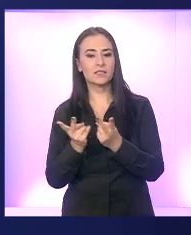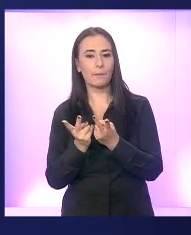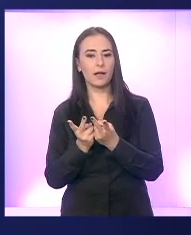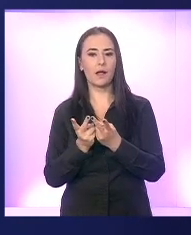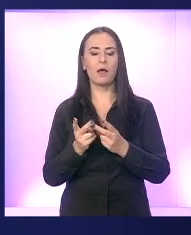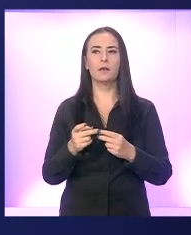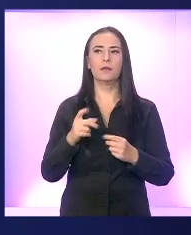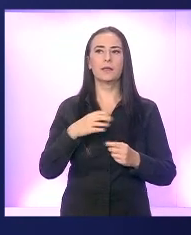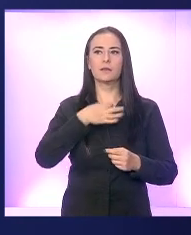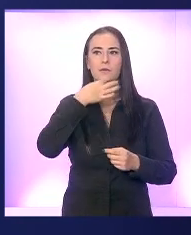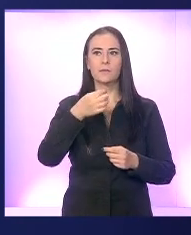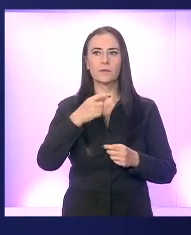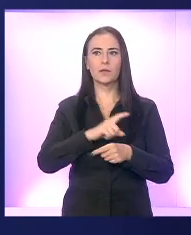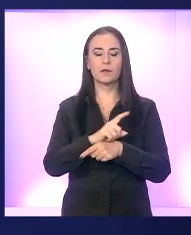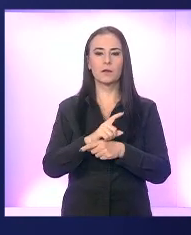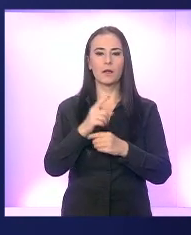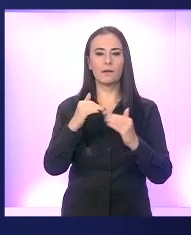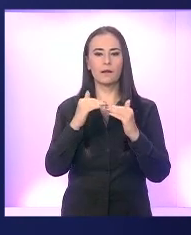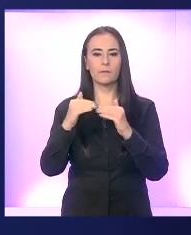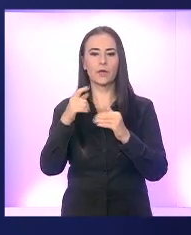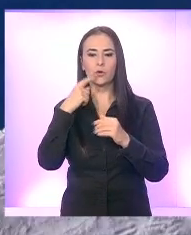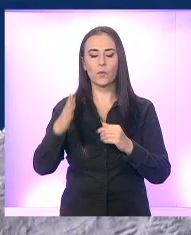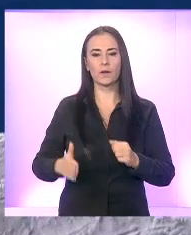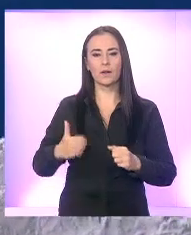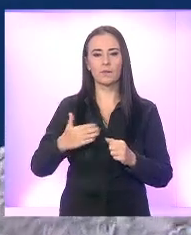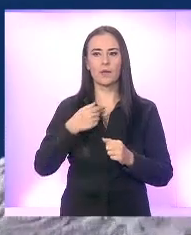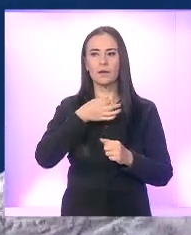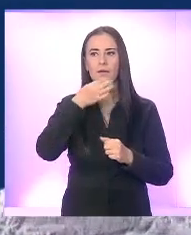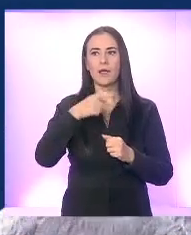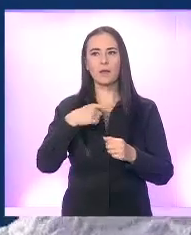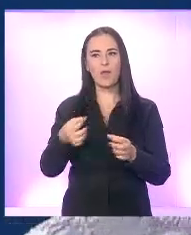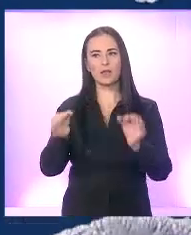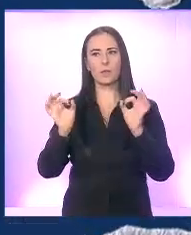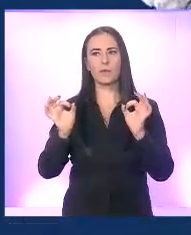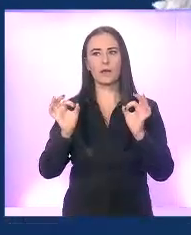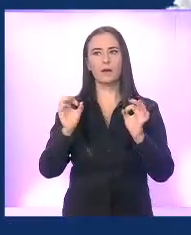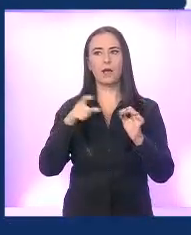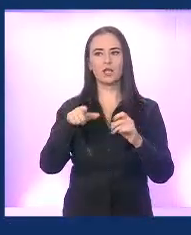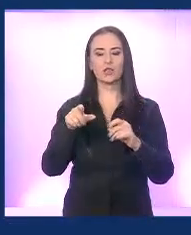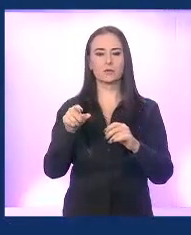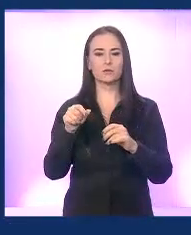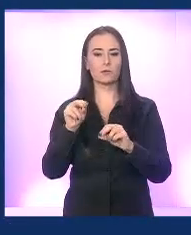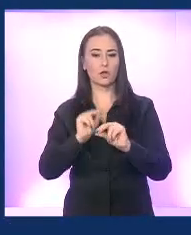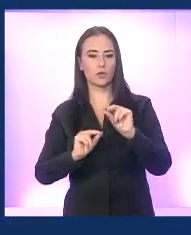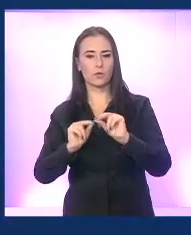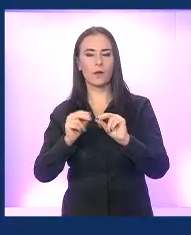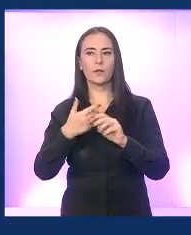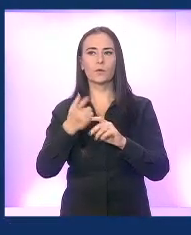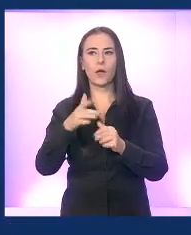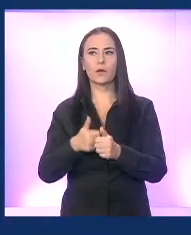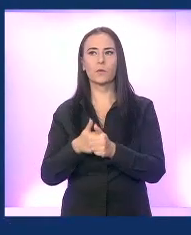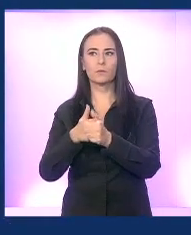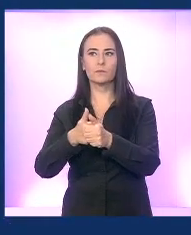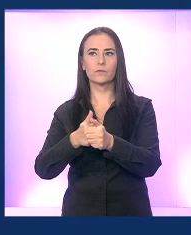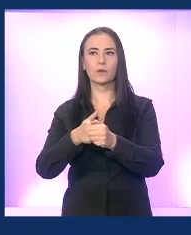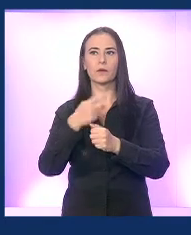și Doru scria, a scris în repetate rânduri, am scris și noi și toate asociațiile care urmăresc